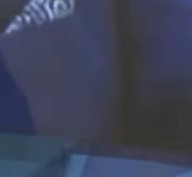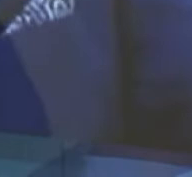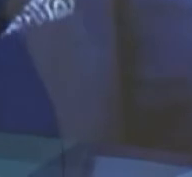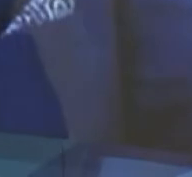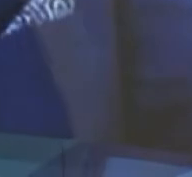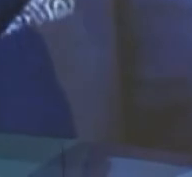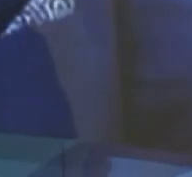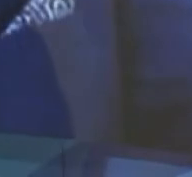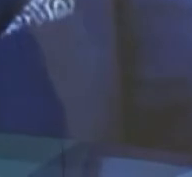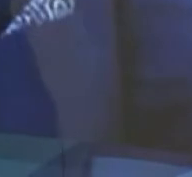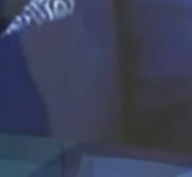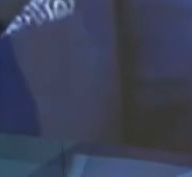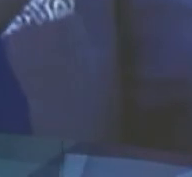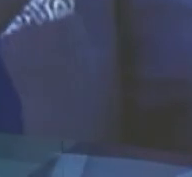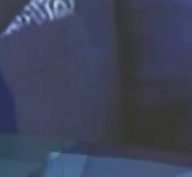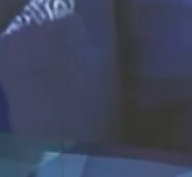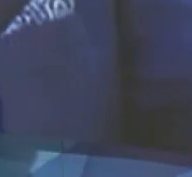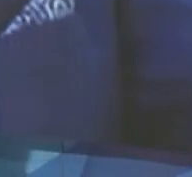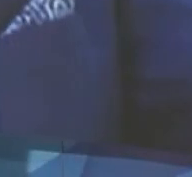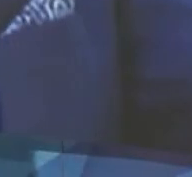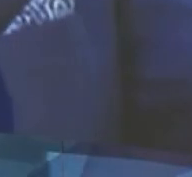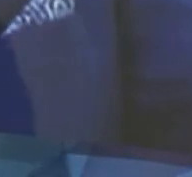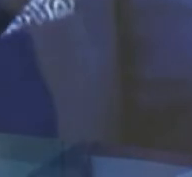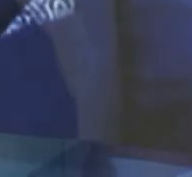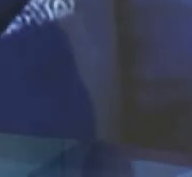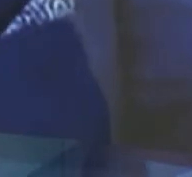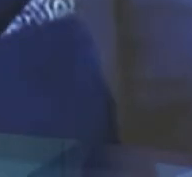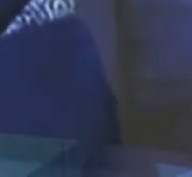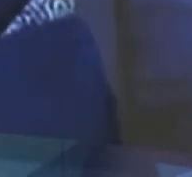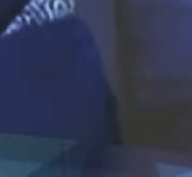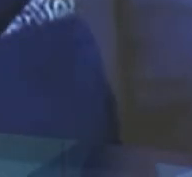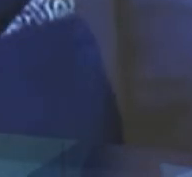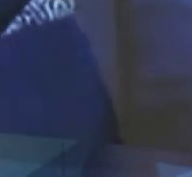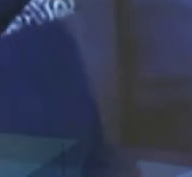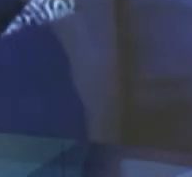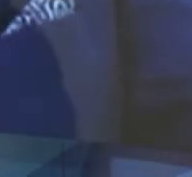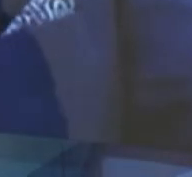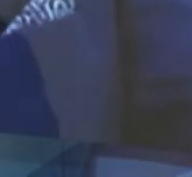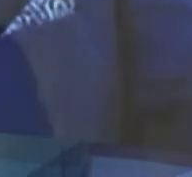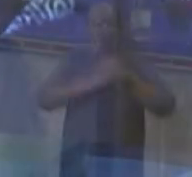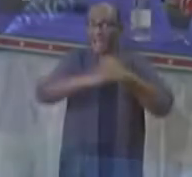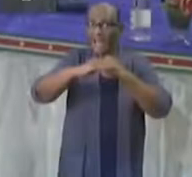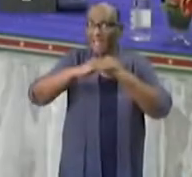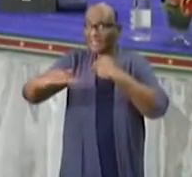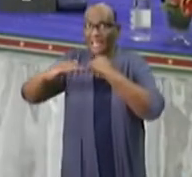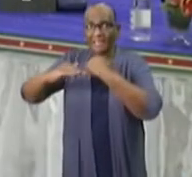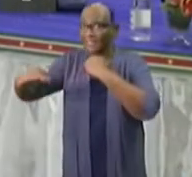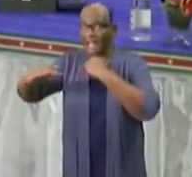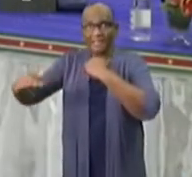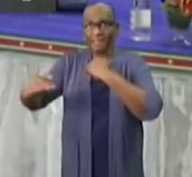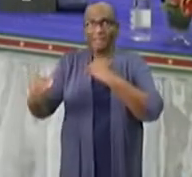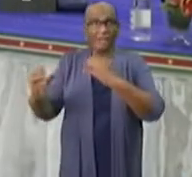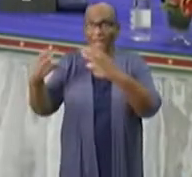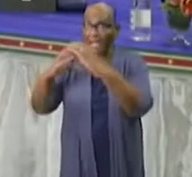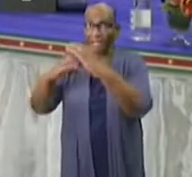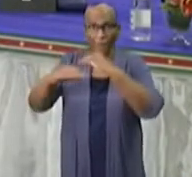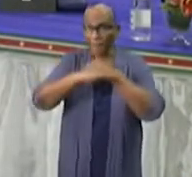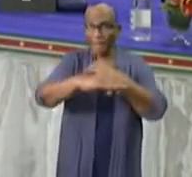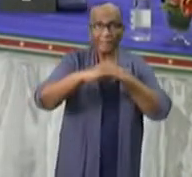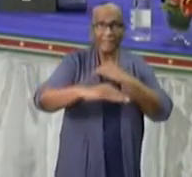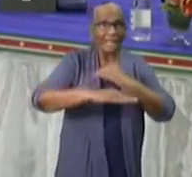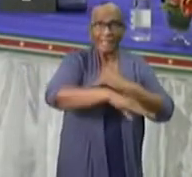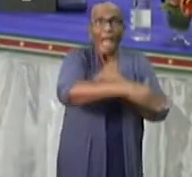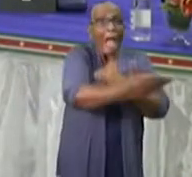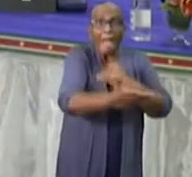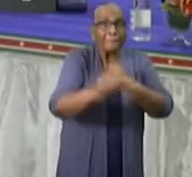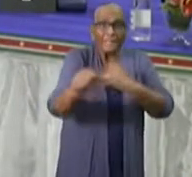Een Surinaamse delegatie gaat binnenkort richting Costa Rica. Dit vertelde president Chandrika Prasad Santokhi vandaag tijdens